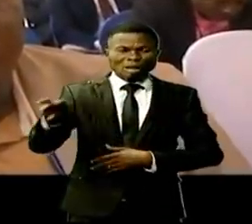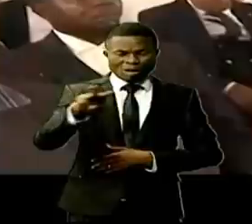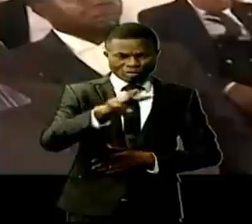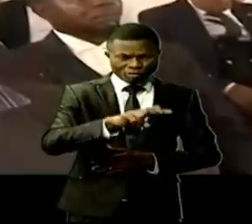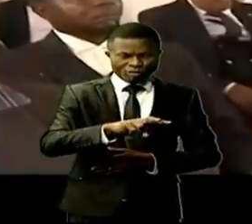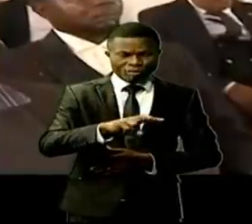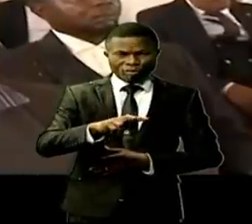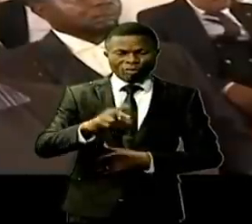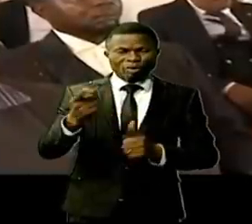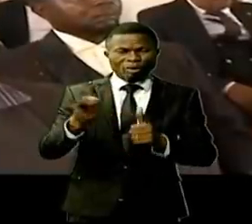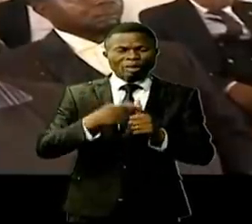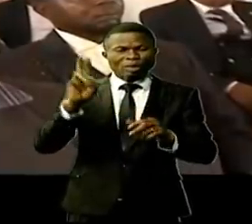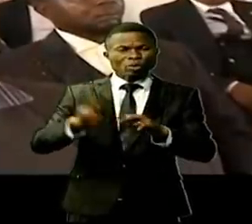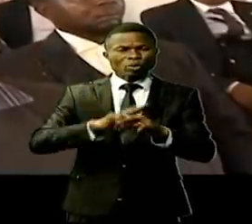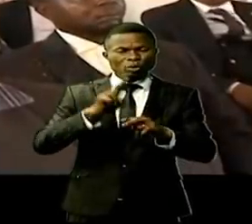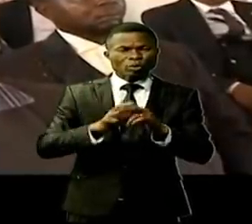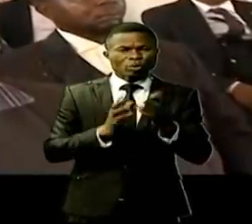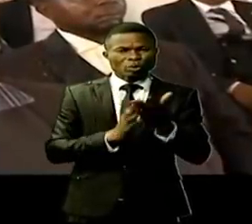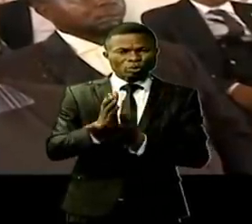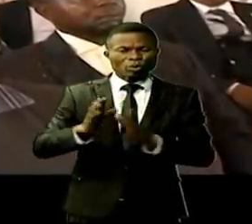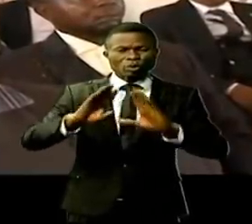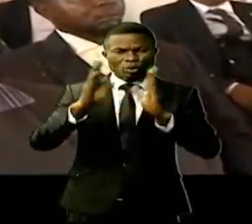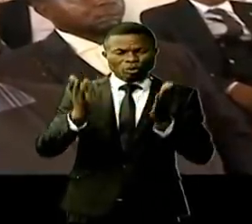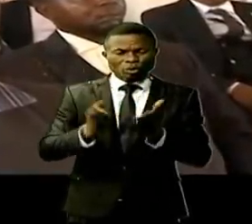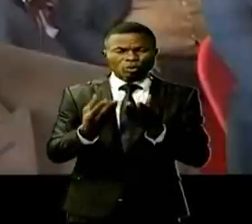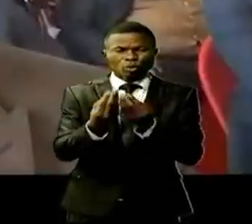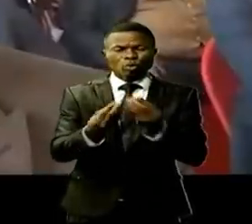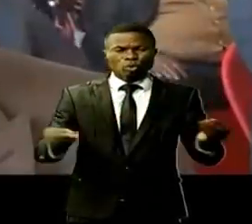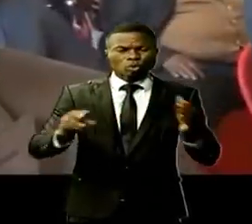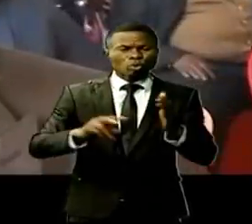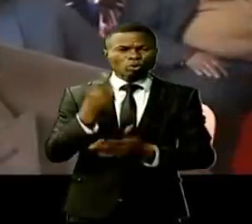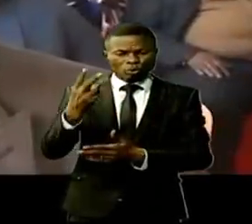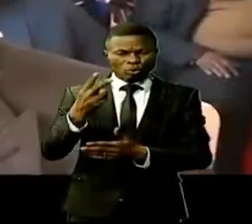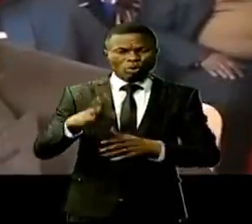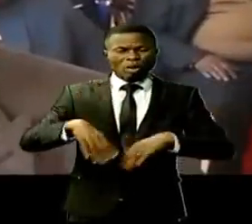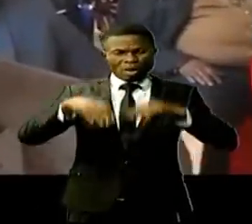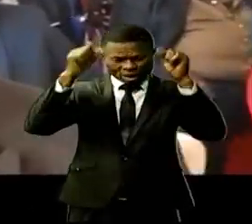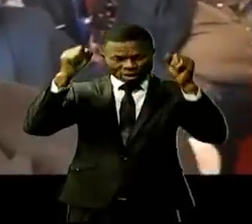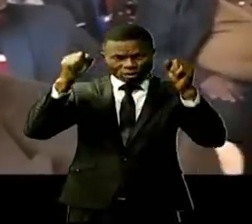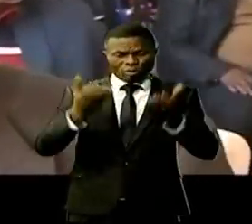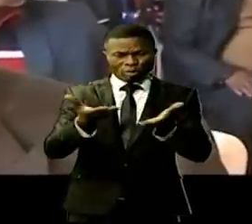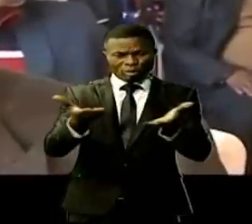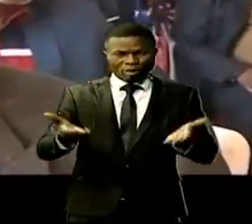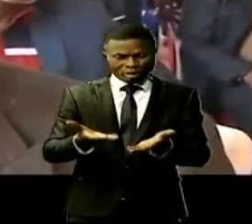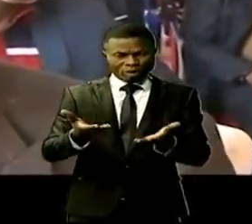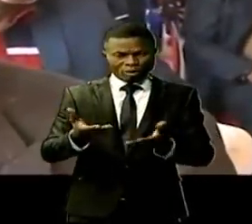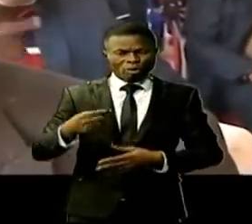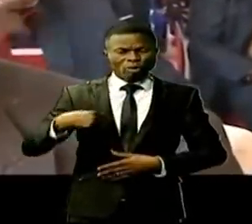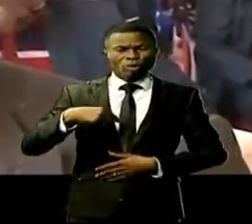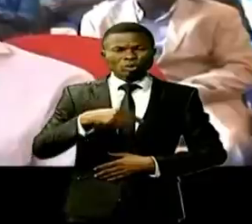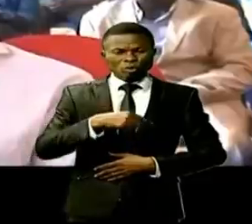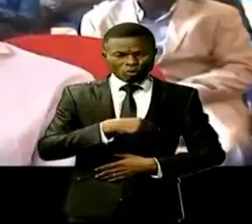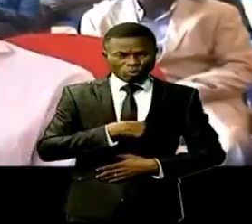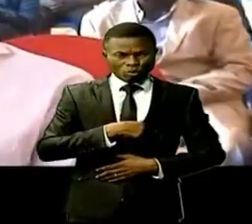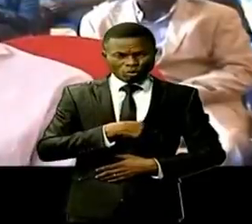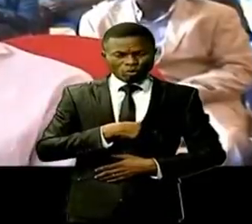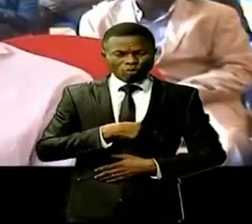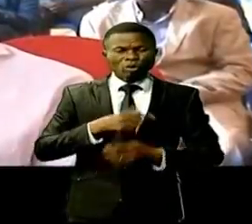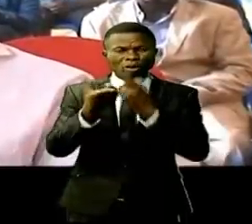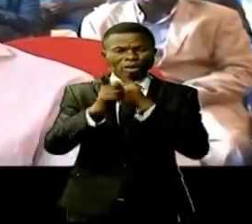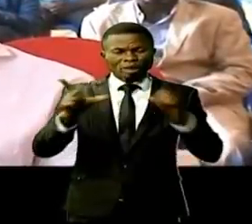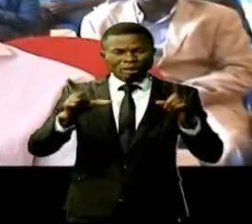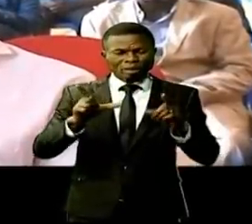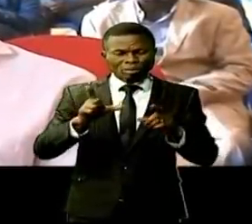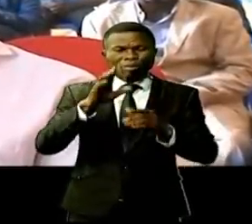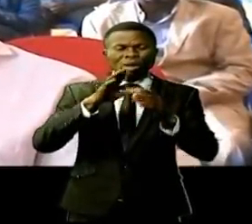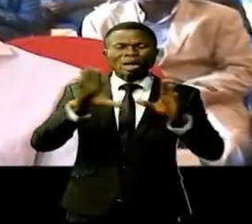sur l'application de toutes les résolutions adoptées et auxquelles vous avez librement